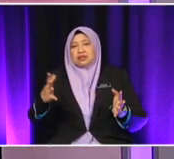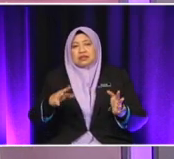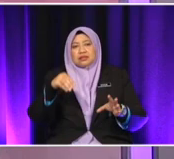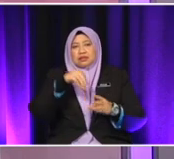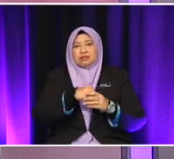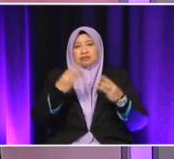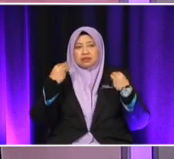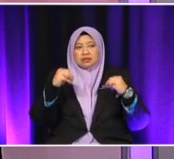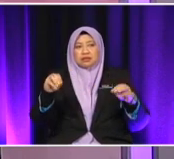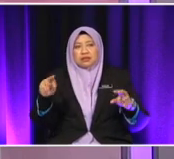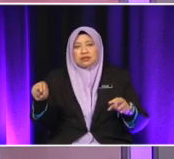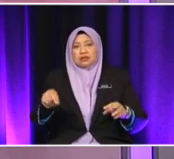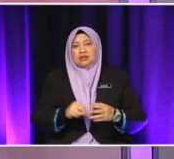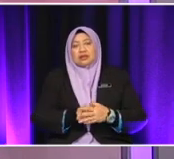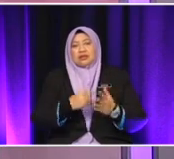harga